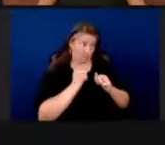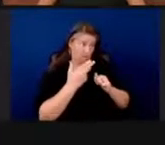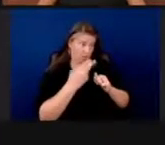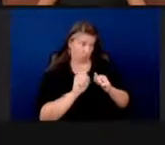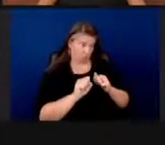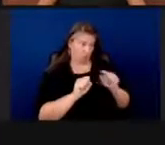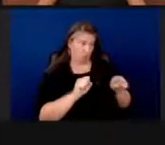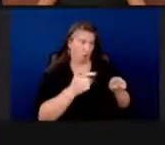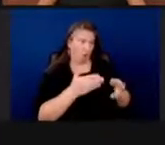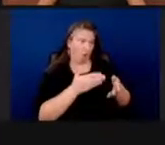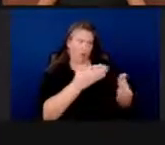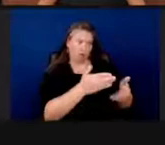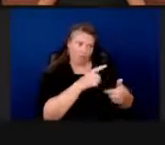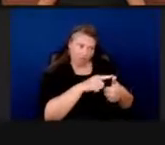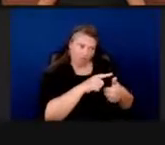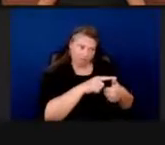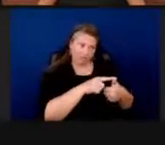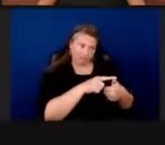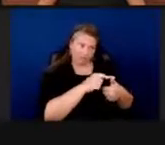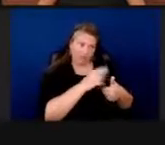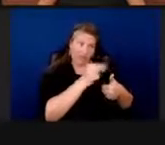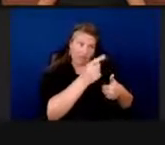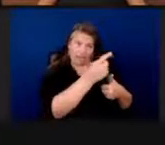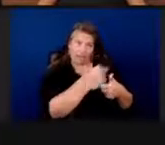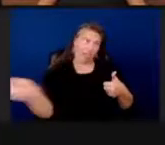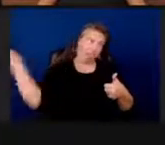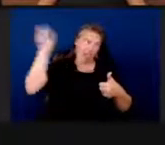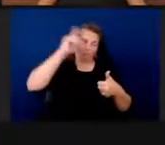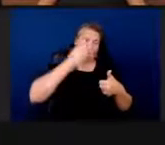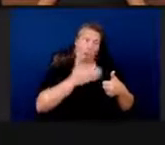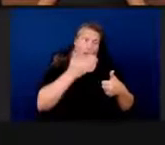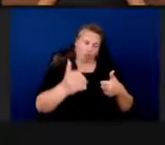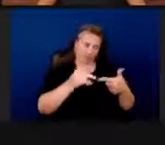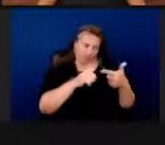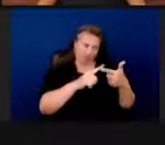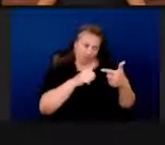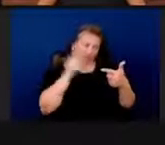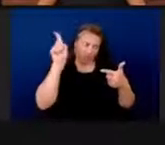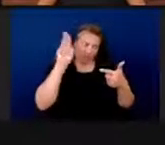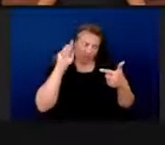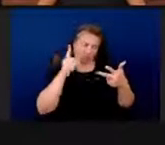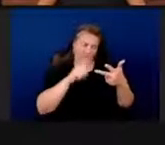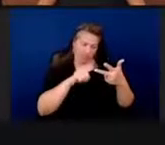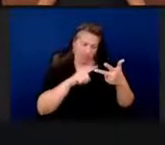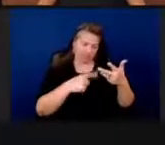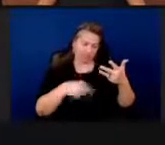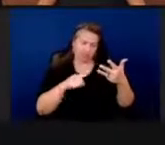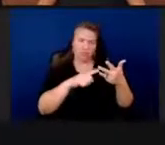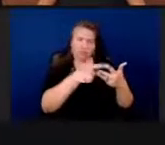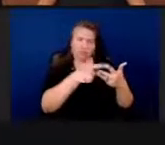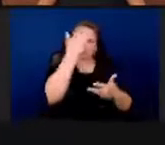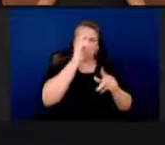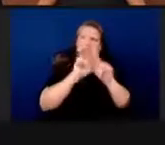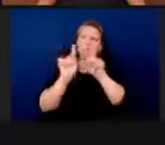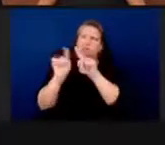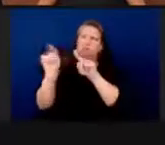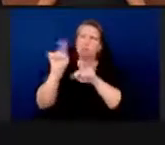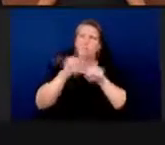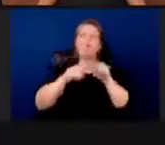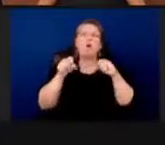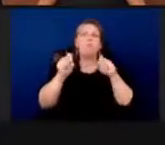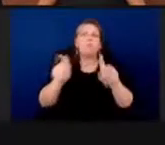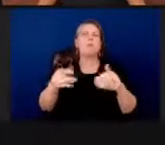mambo ambayo wangependa kufanya kama kazi, na ningependa kwa wanafunzi hawa waweze kujua kazi